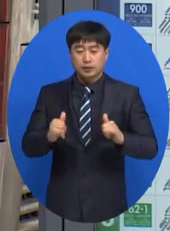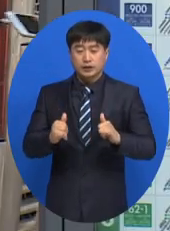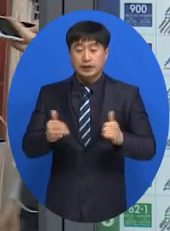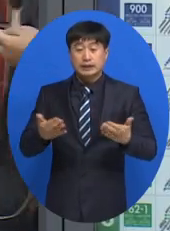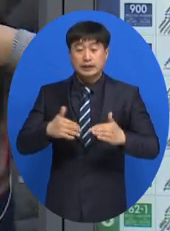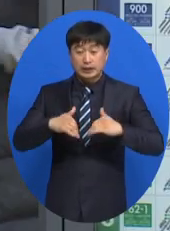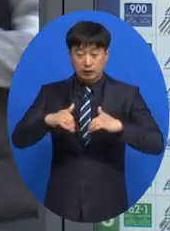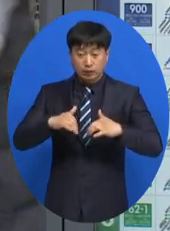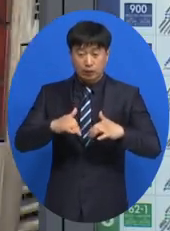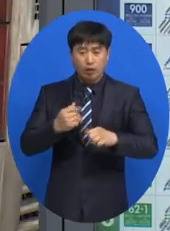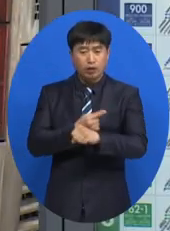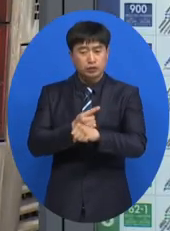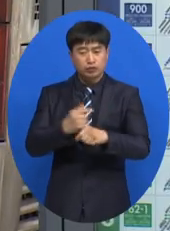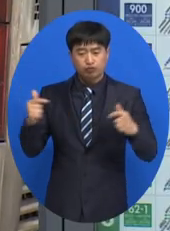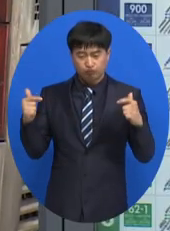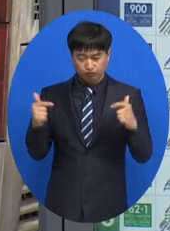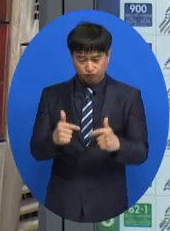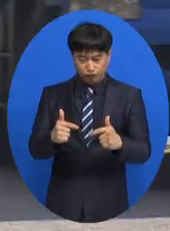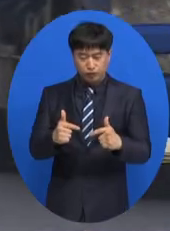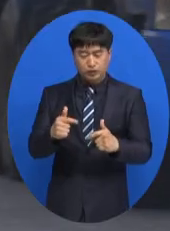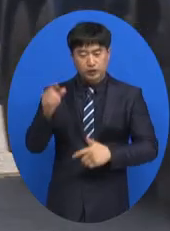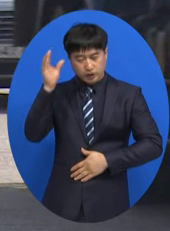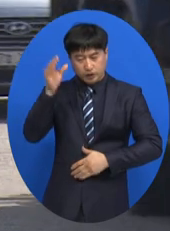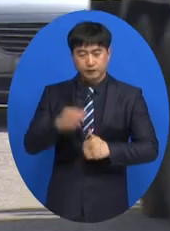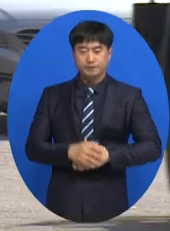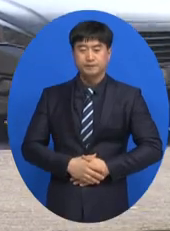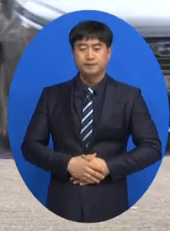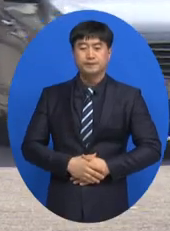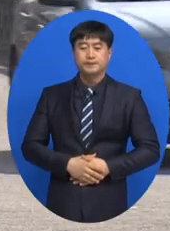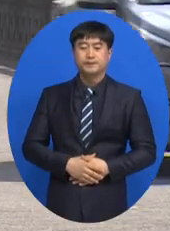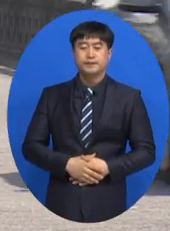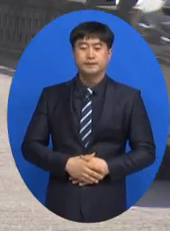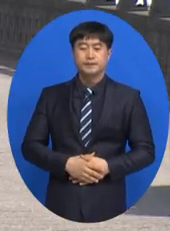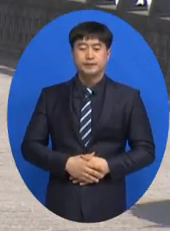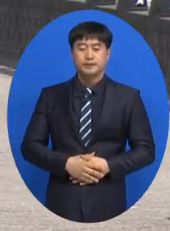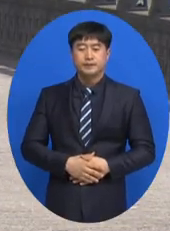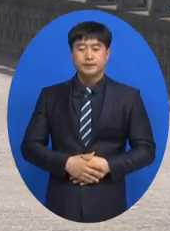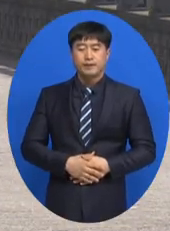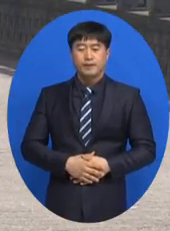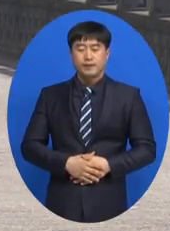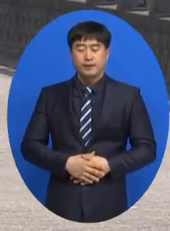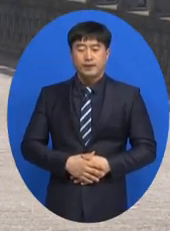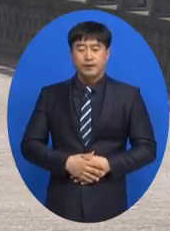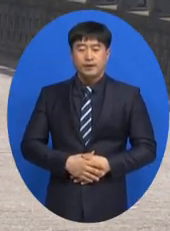1시간 줄어들 것으로 기대를 모으고 있습니다. 경기지TV 이슬비입니다.